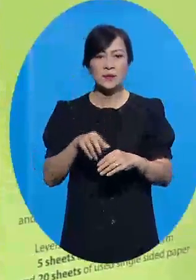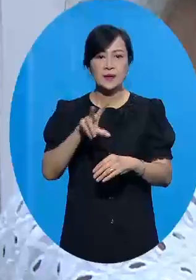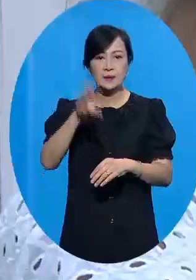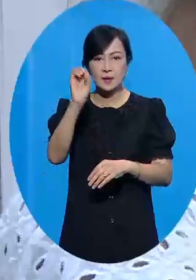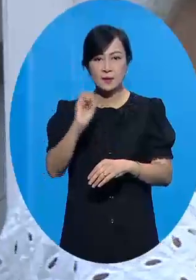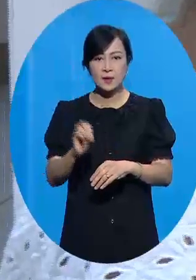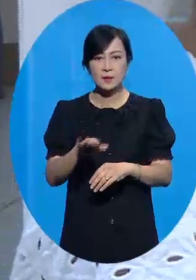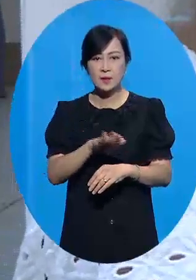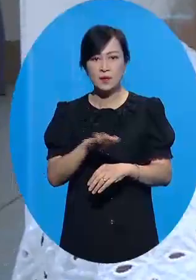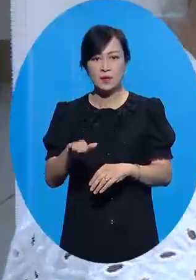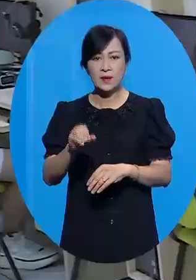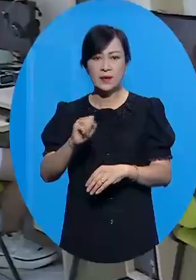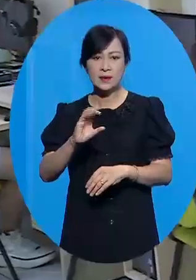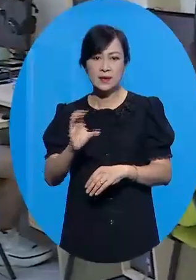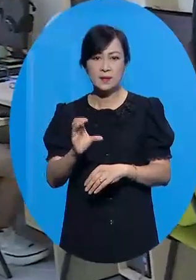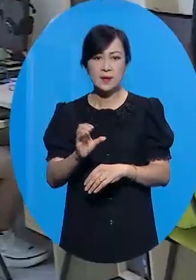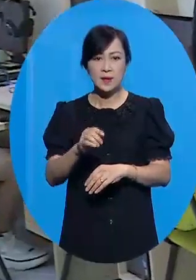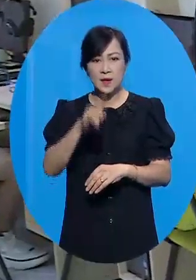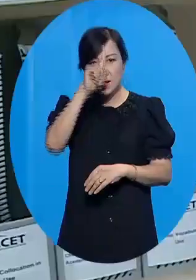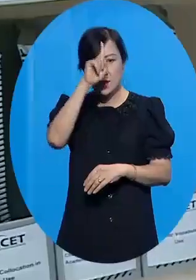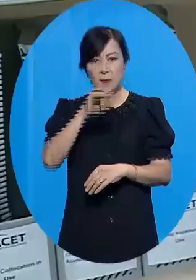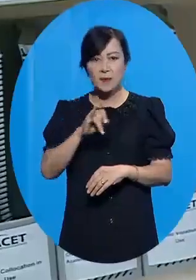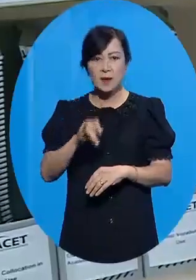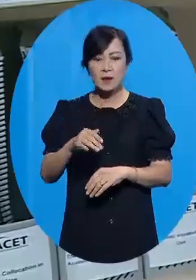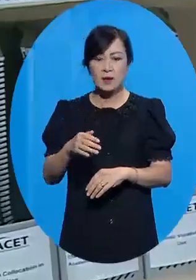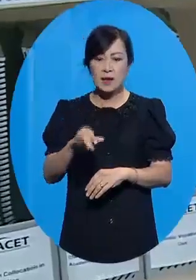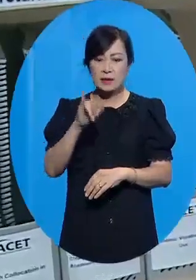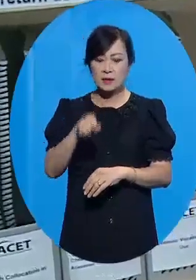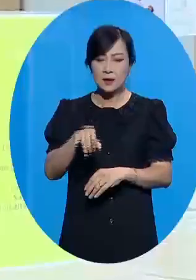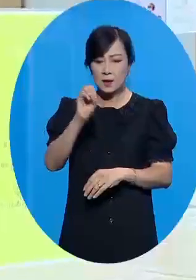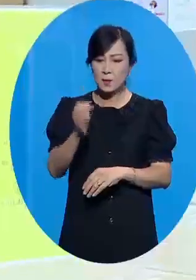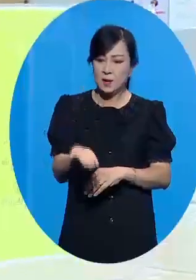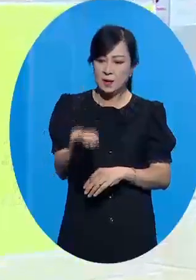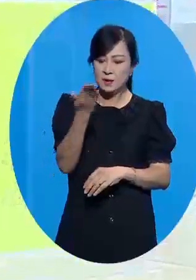80% học viên tại ACET đạt số điểm IELTS từ 6.0 trở lên.